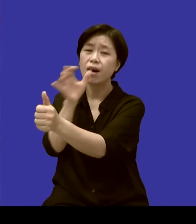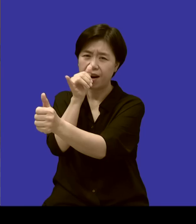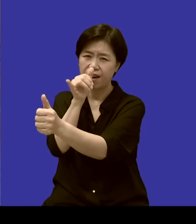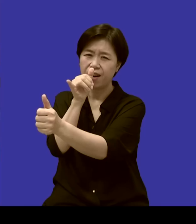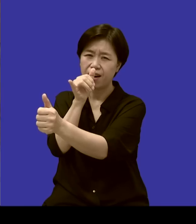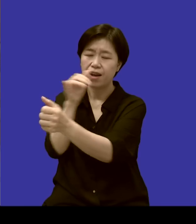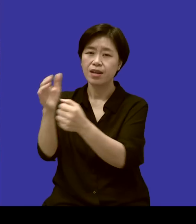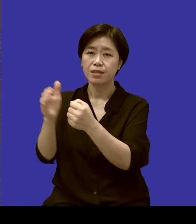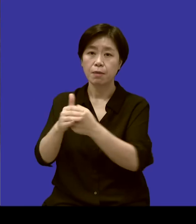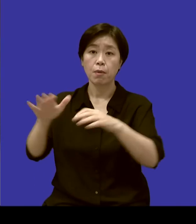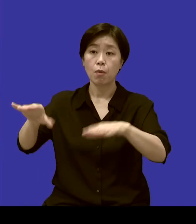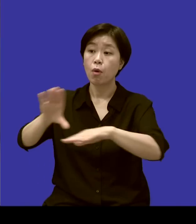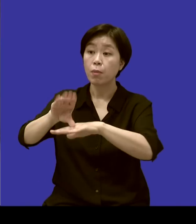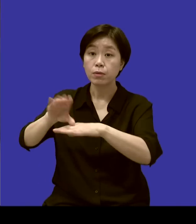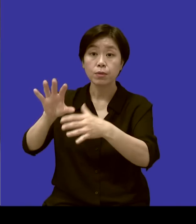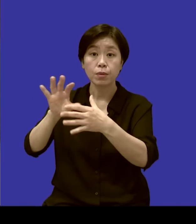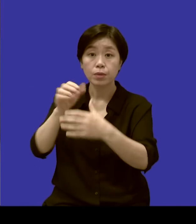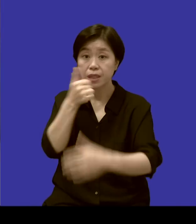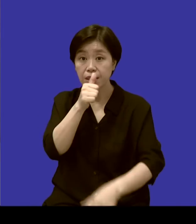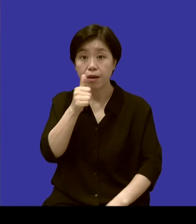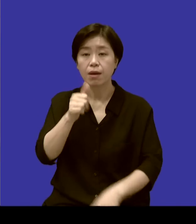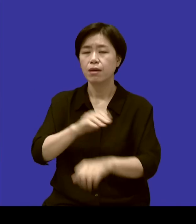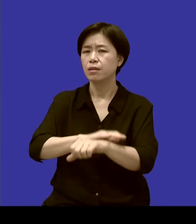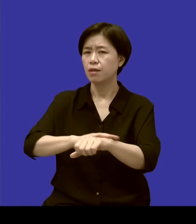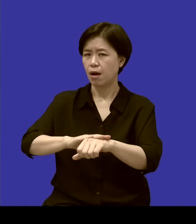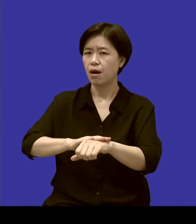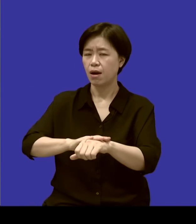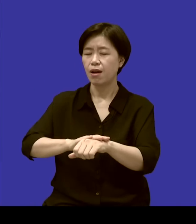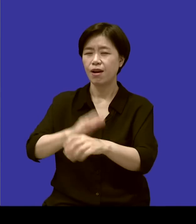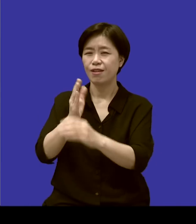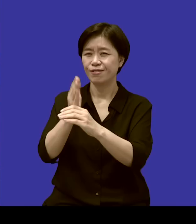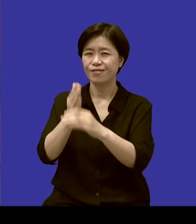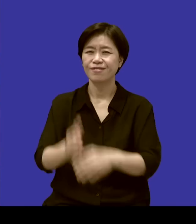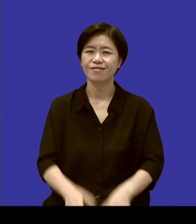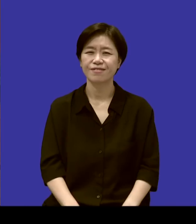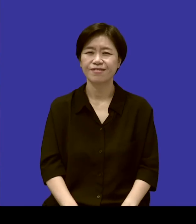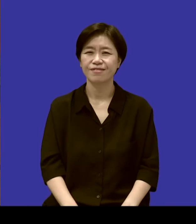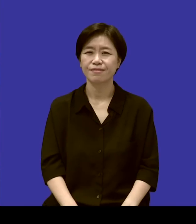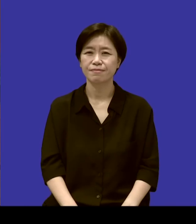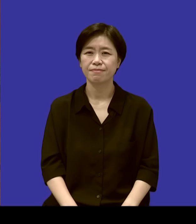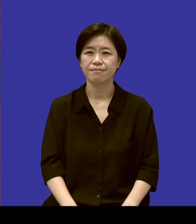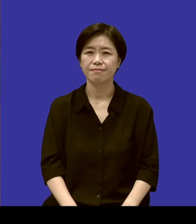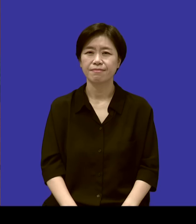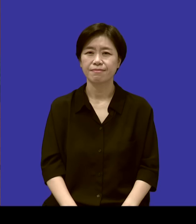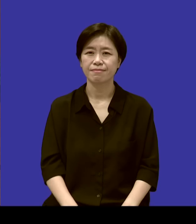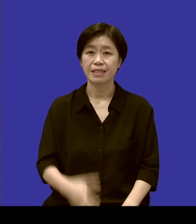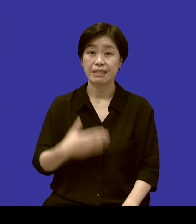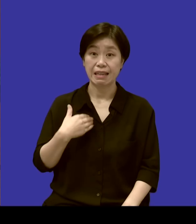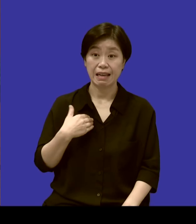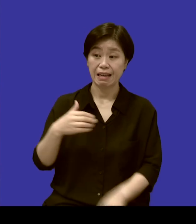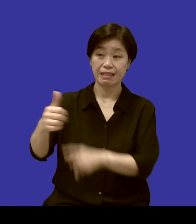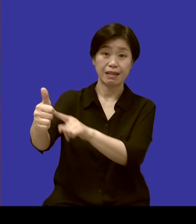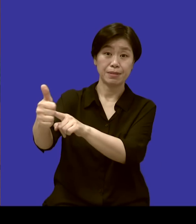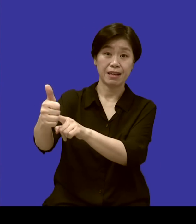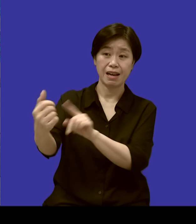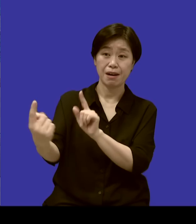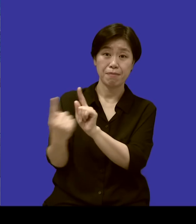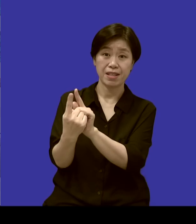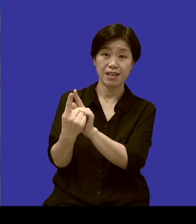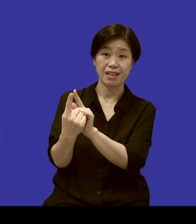있는 네네. 이런 귀한 미디어 사역을 하시니까 예. 귀한 제가 거. 사실 정수 형제 같은 사람 만나서 이걸 좀 해줬어야